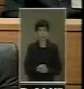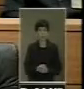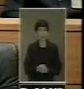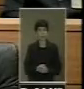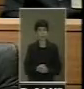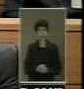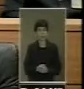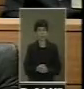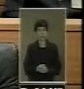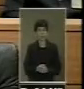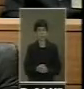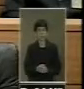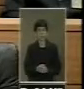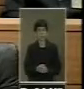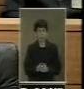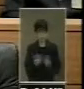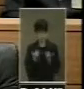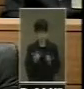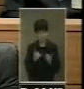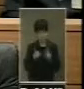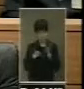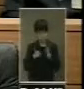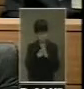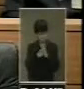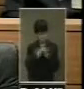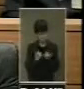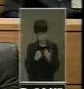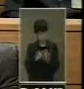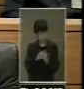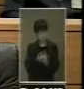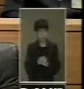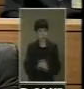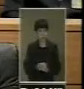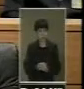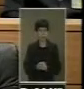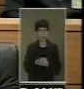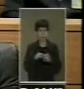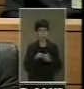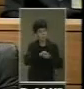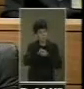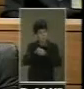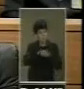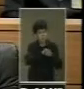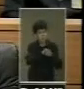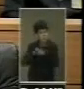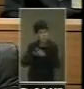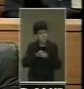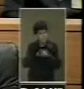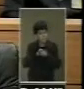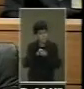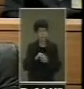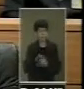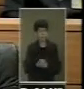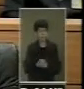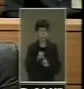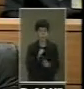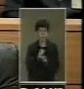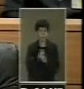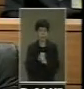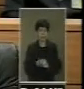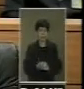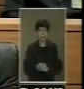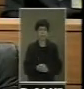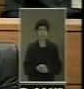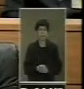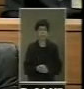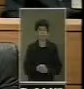นี่คือการต่อสู่ครั้งสุดท้ายสามัคคีให้ถึงวันพรุ่งแอ่ง